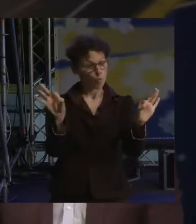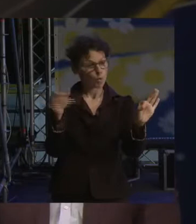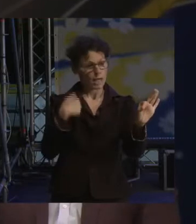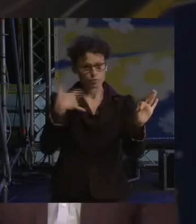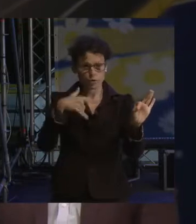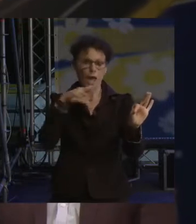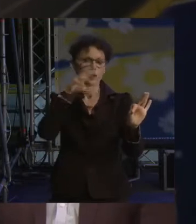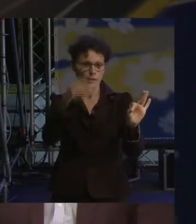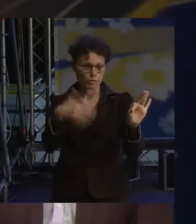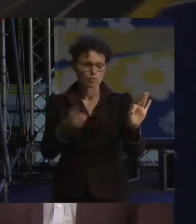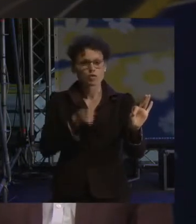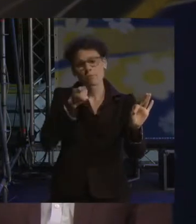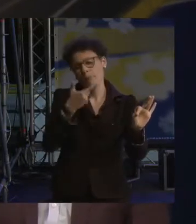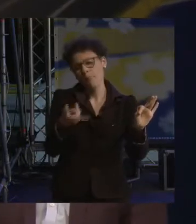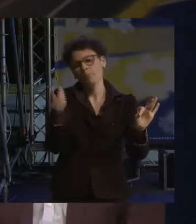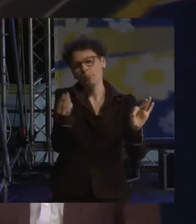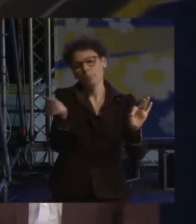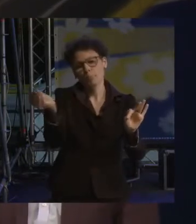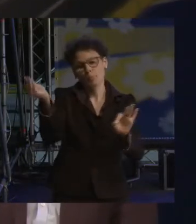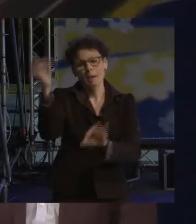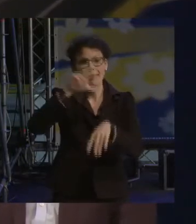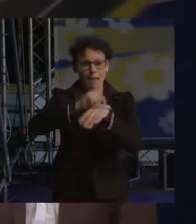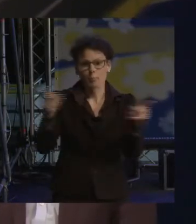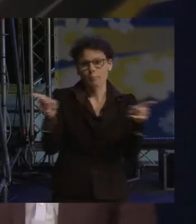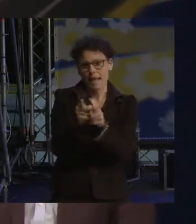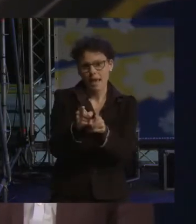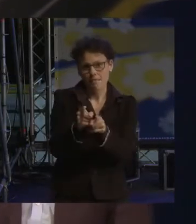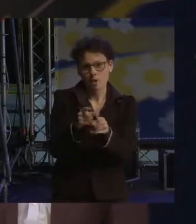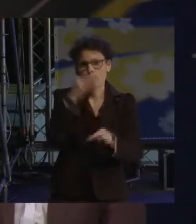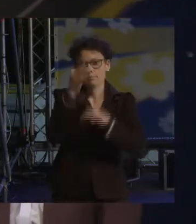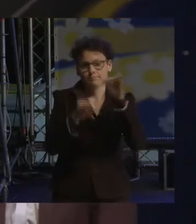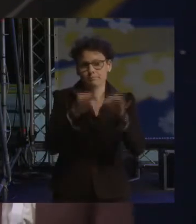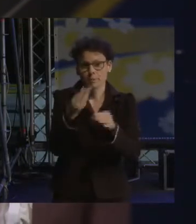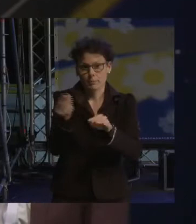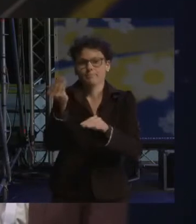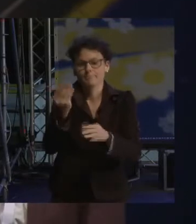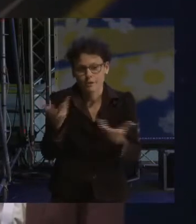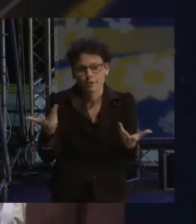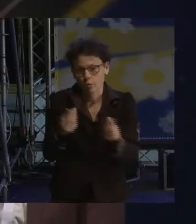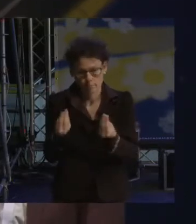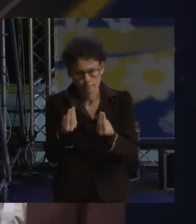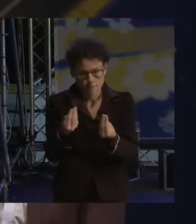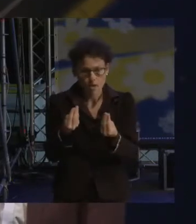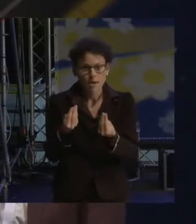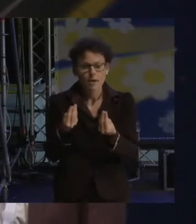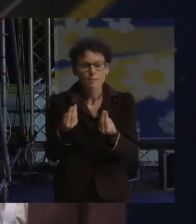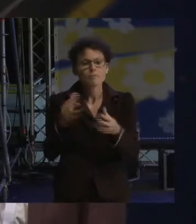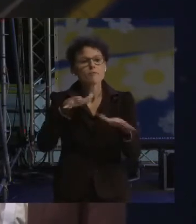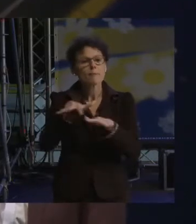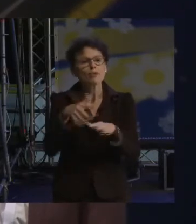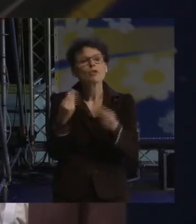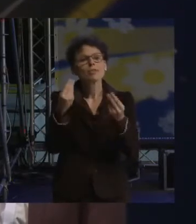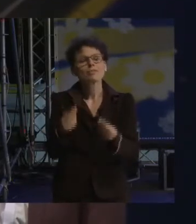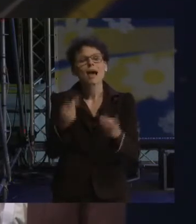stasera ma ce ne sarebbero molte altre non abbiamo il tempo per discuterne può dare una risposta vera al paese e con questo